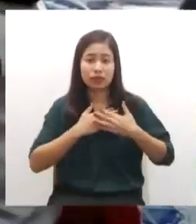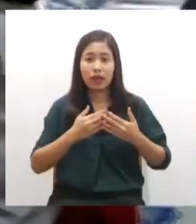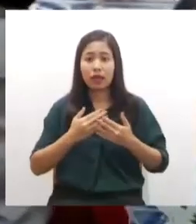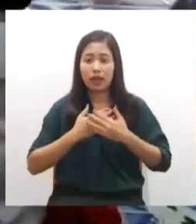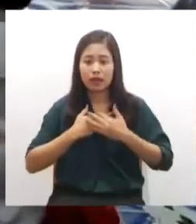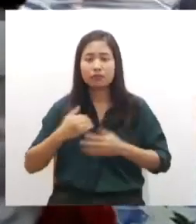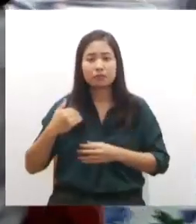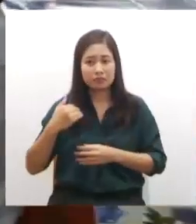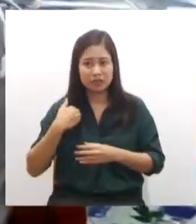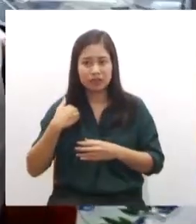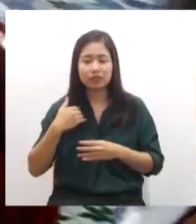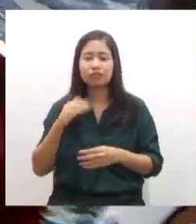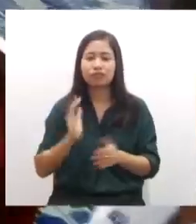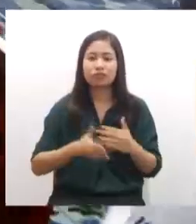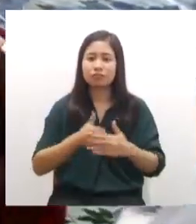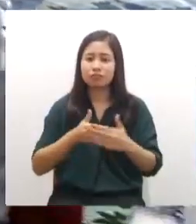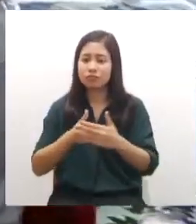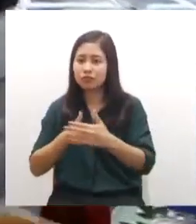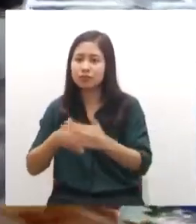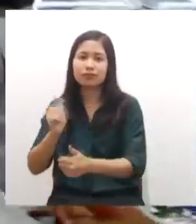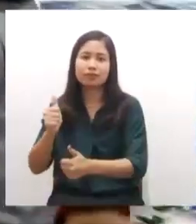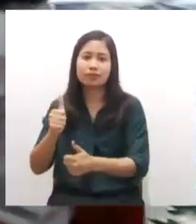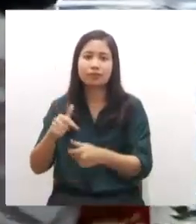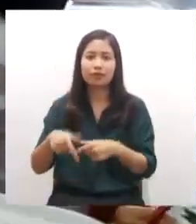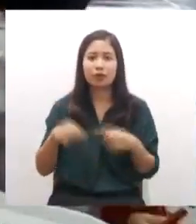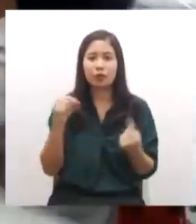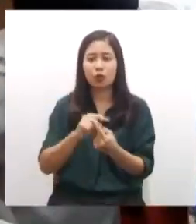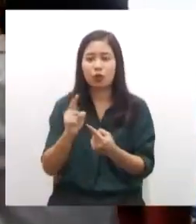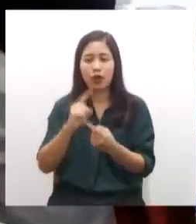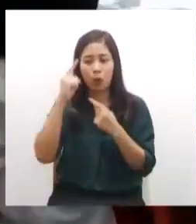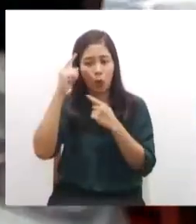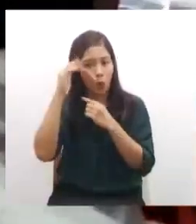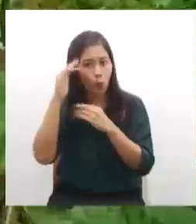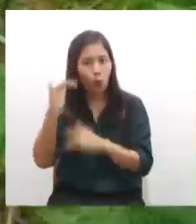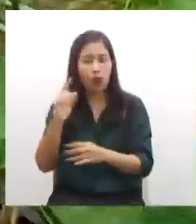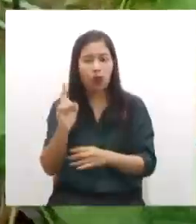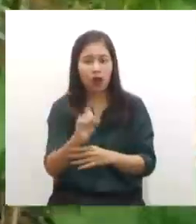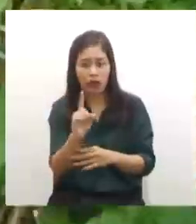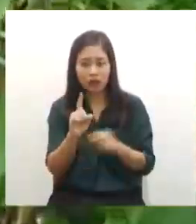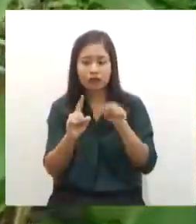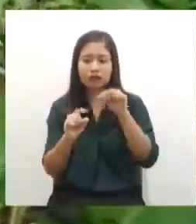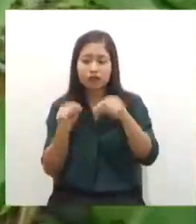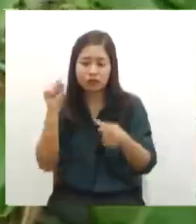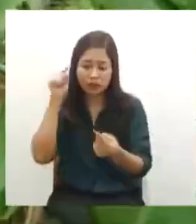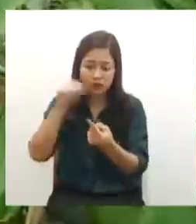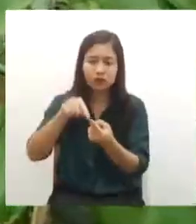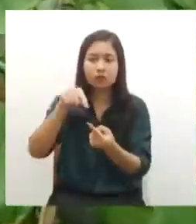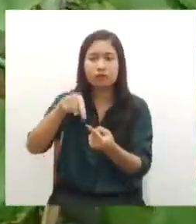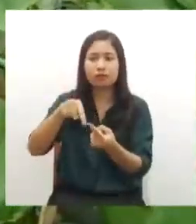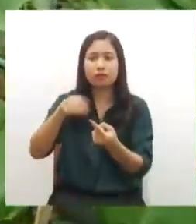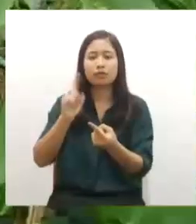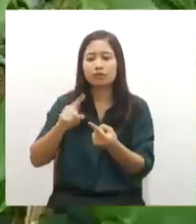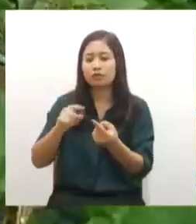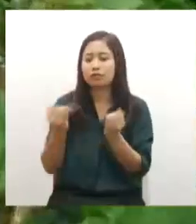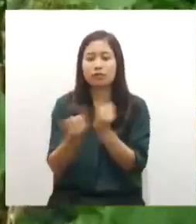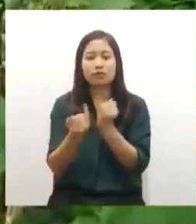บความสำเร็จในการที่เราจะคิดหวังสิ่งใดไว้สิ่งเหล่านี้จะเป็นคุณงามความดีที่ติ